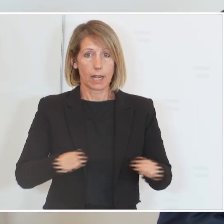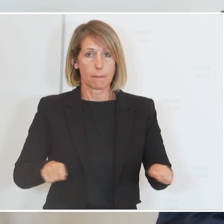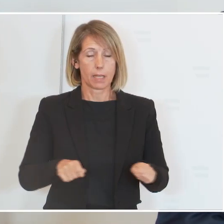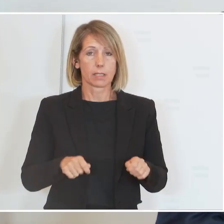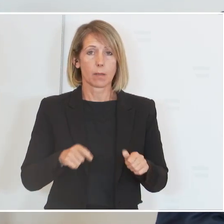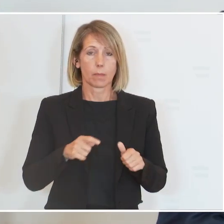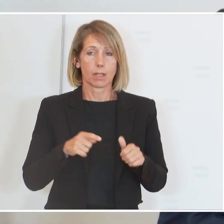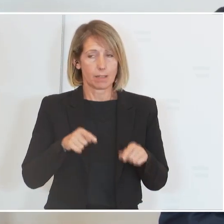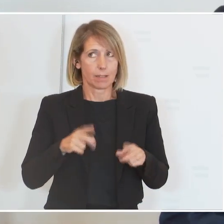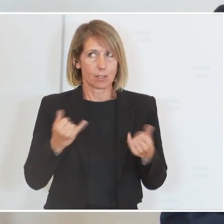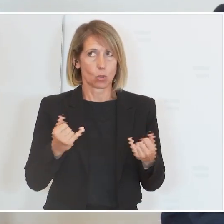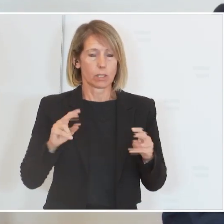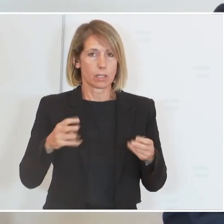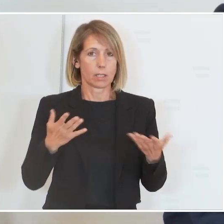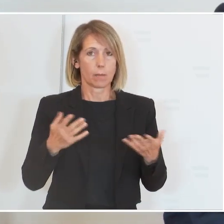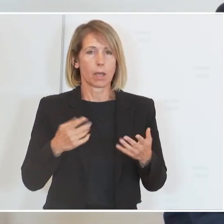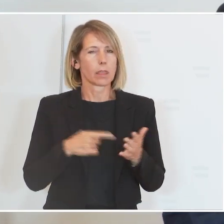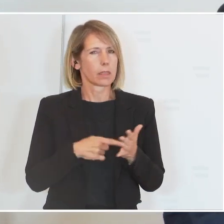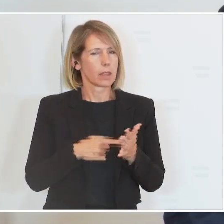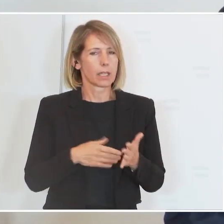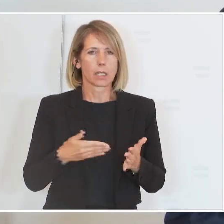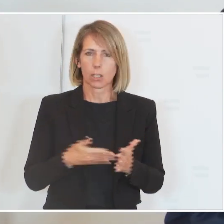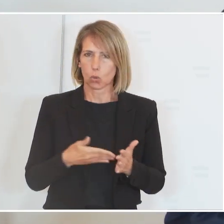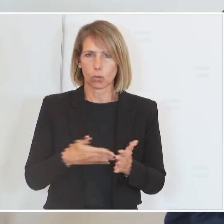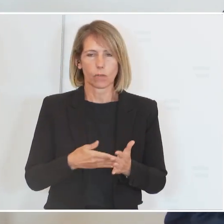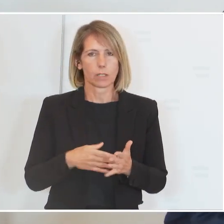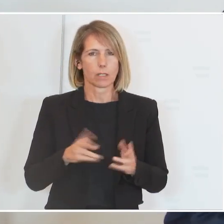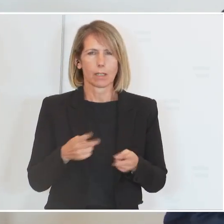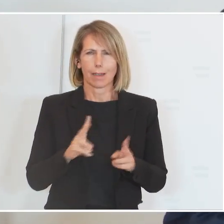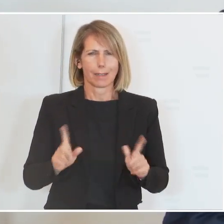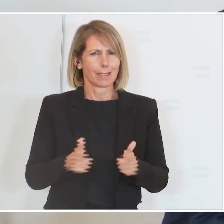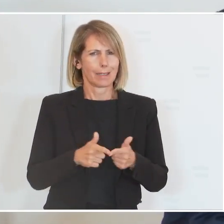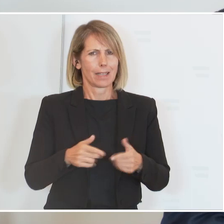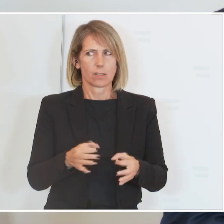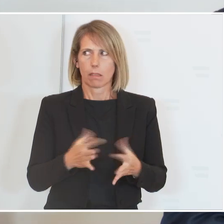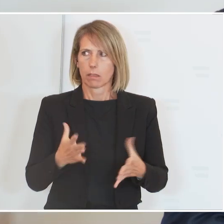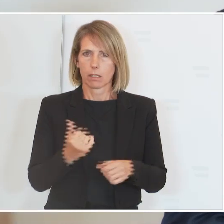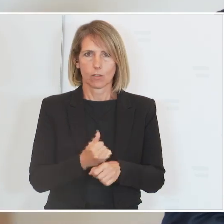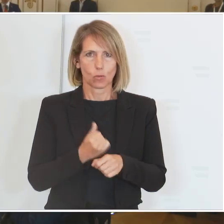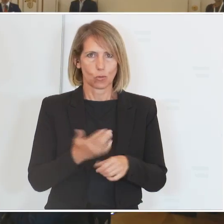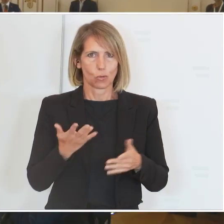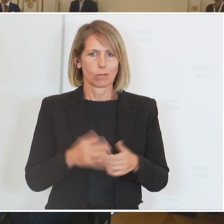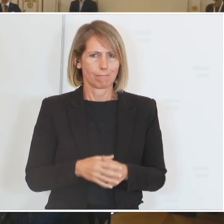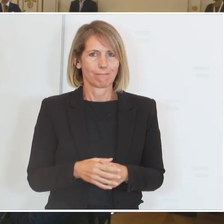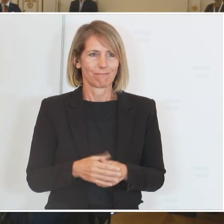um das geht es ja heute, dringend notwendig. Wir können es uns nicht leisten, nicht zu helfen.